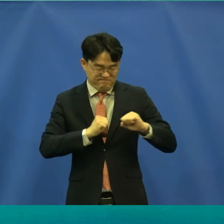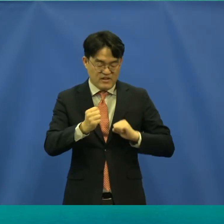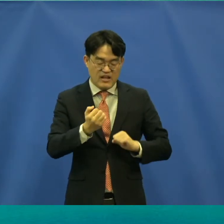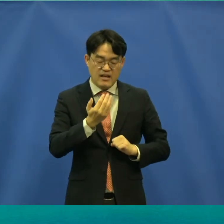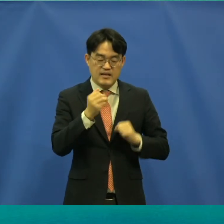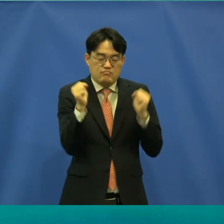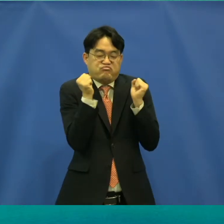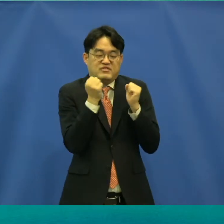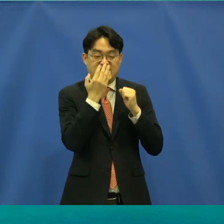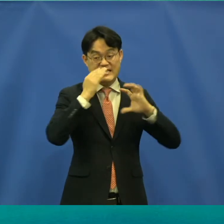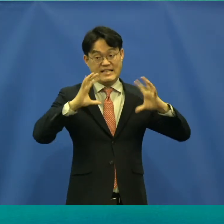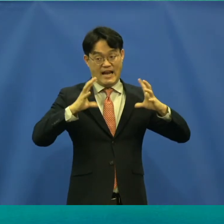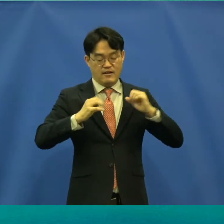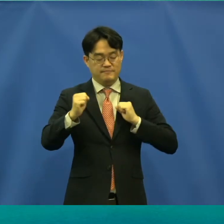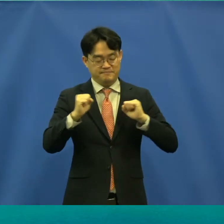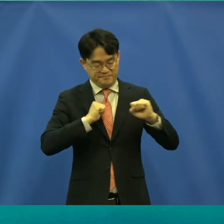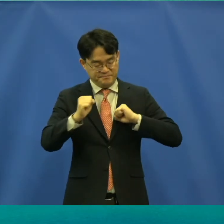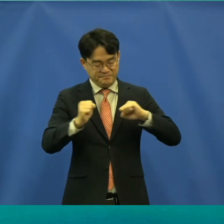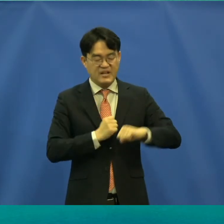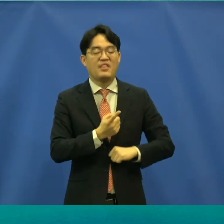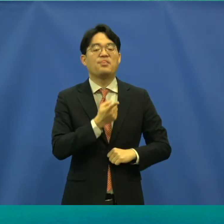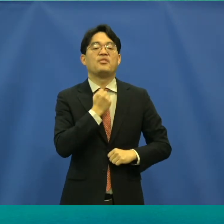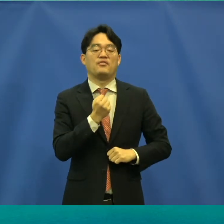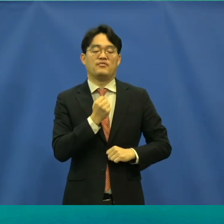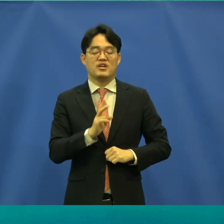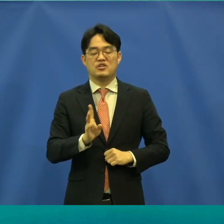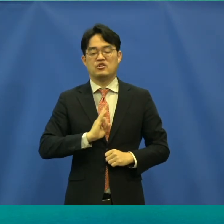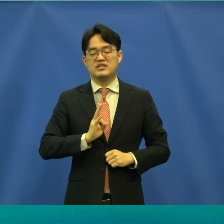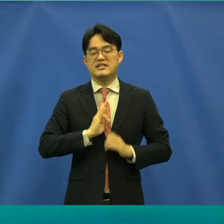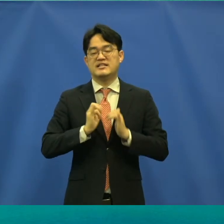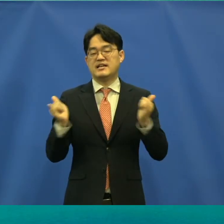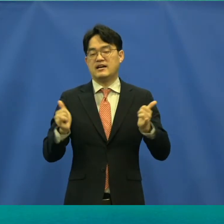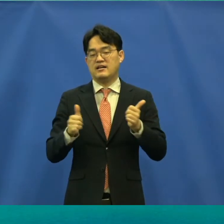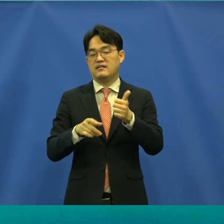하나님은 선지자들을 보내어서 니느웨를 구원하고자 하시죠.